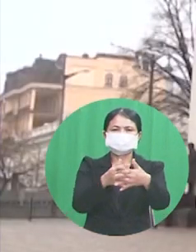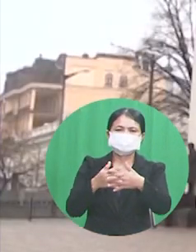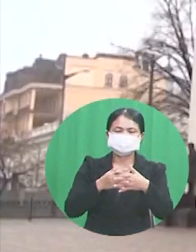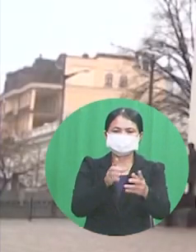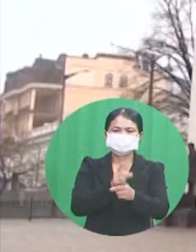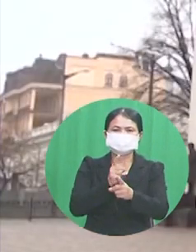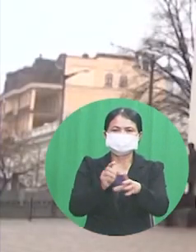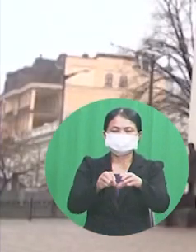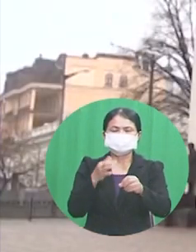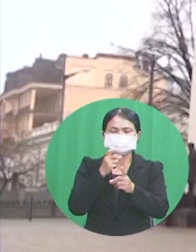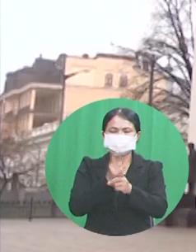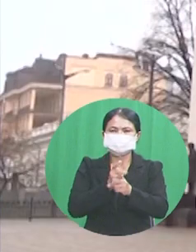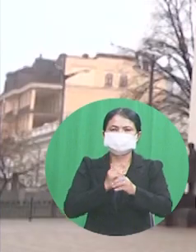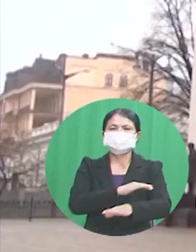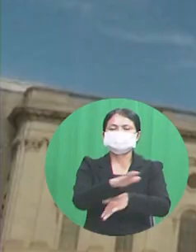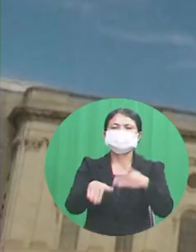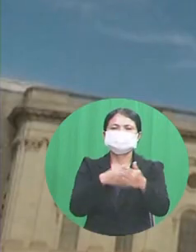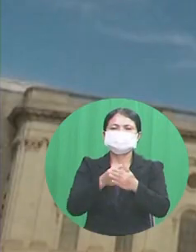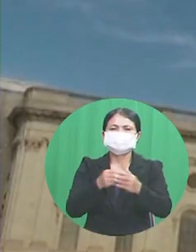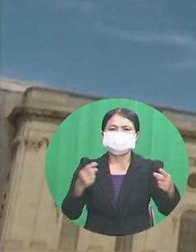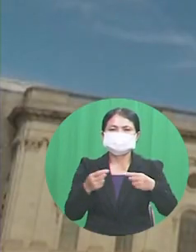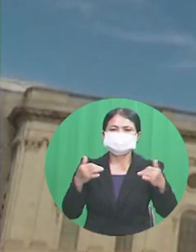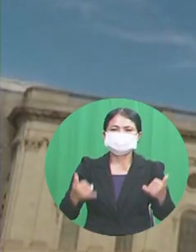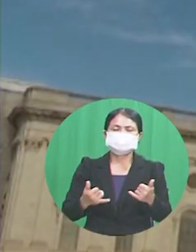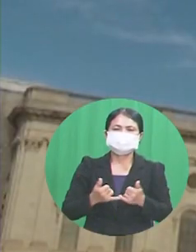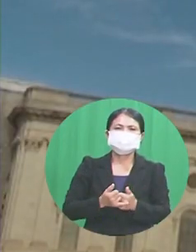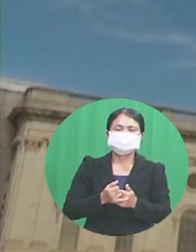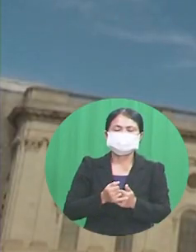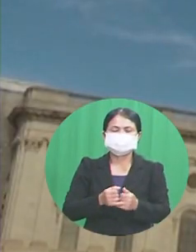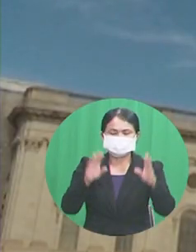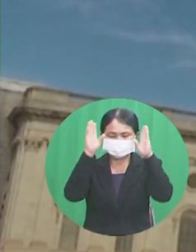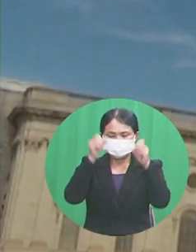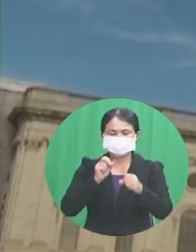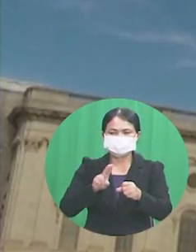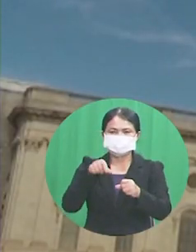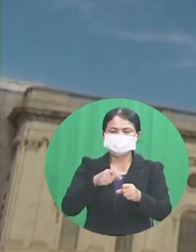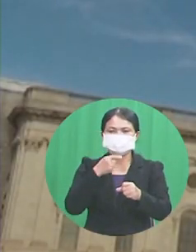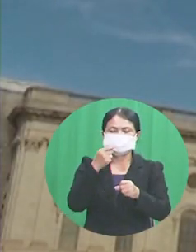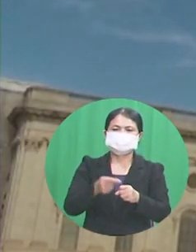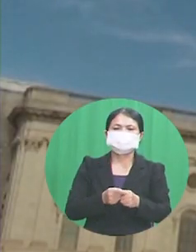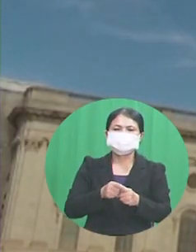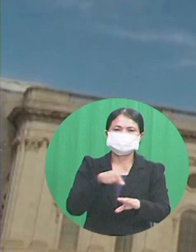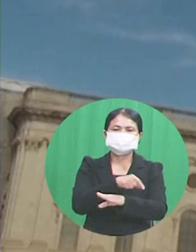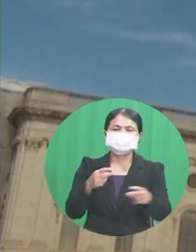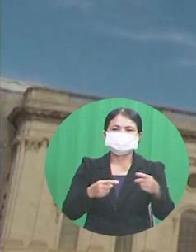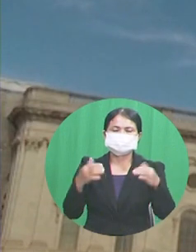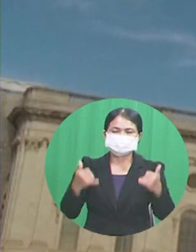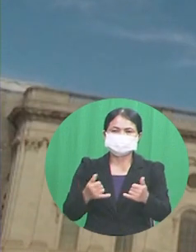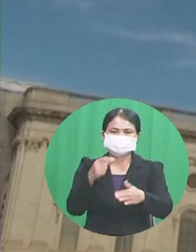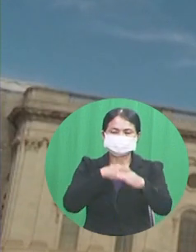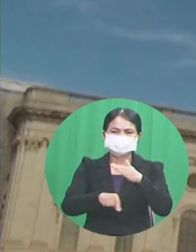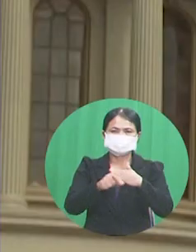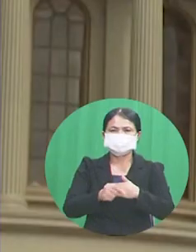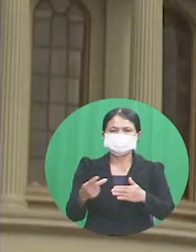កត្រូវតែទទួលខុសត្រូវទាំងស្រុងចំពោះការវាយប្រហារនេះប្រធានាធិបតីអ៊ុយក្រែនបាននិយាយថាការវាយប្រហារនេះគឺកើតចេ